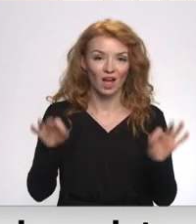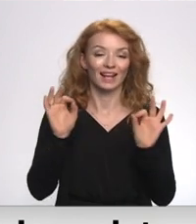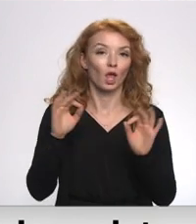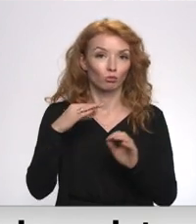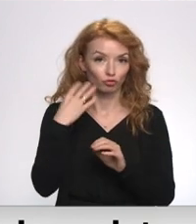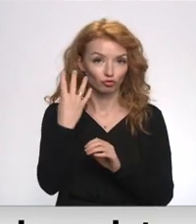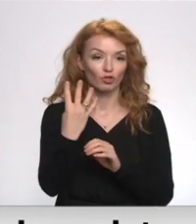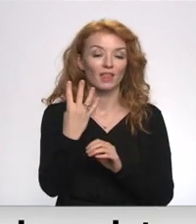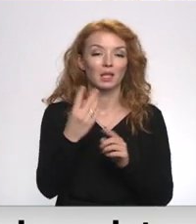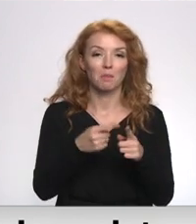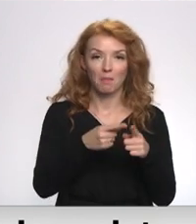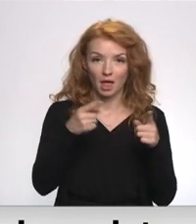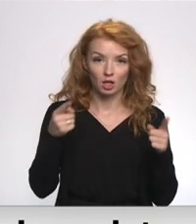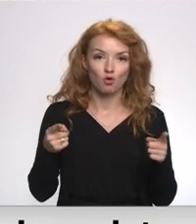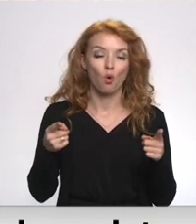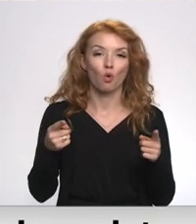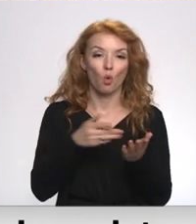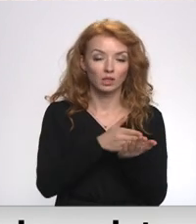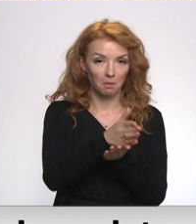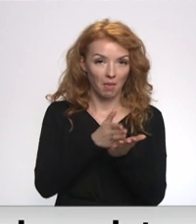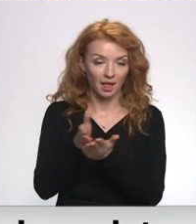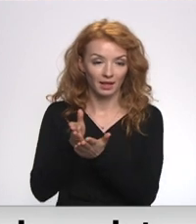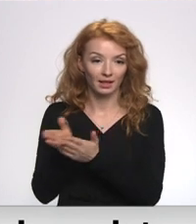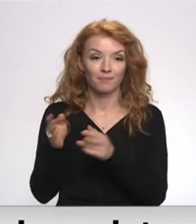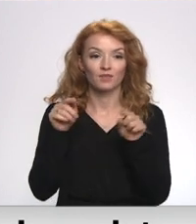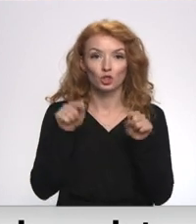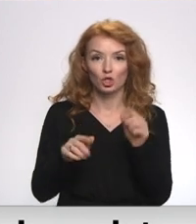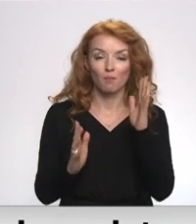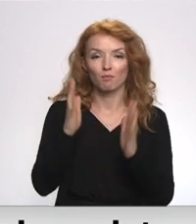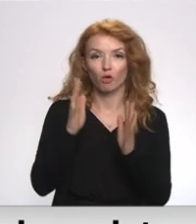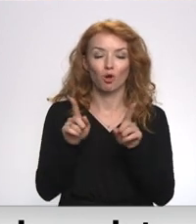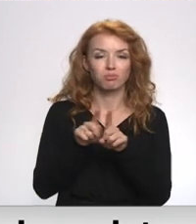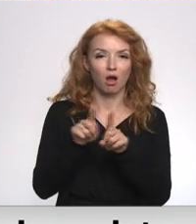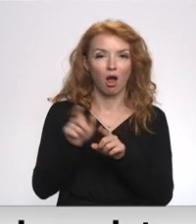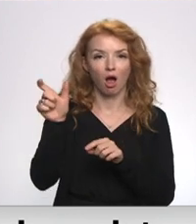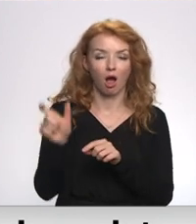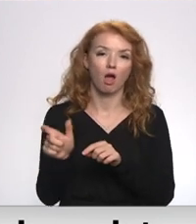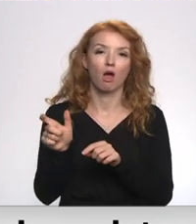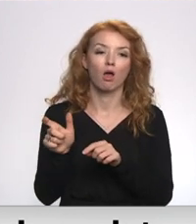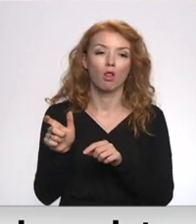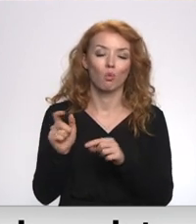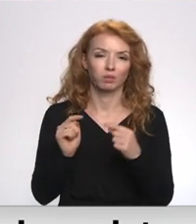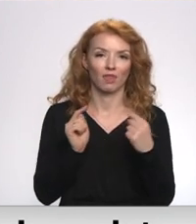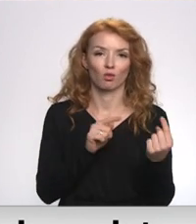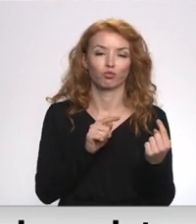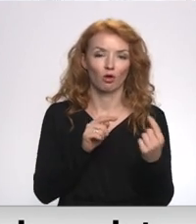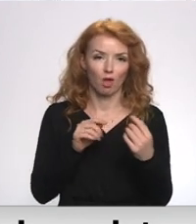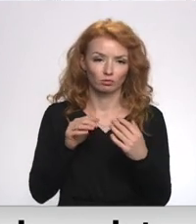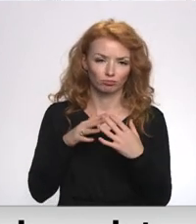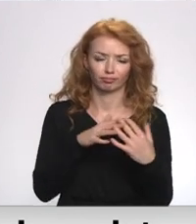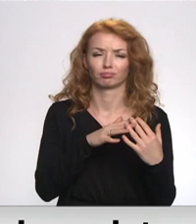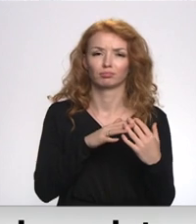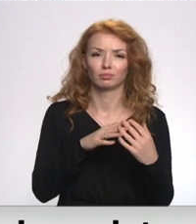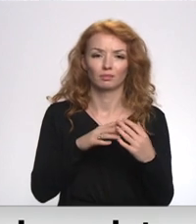4 periodu aspektiem. Ja? Tātad šī te mežabrāļu Nacionālās pretošanās kustības, nu,